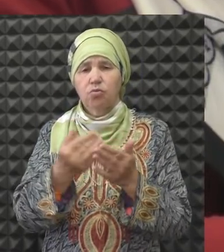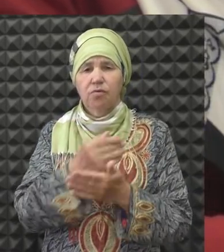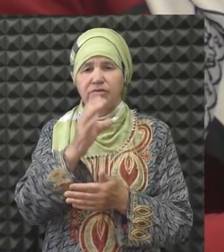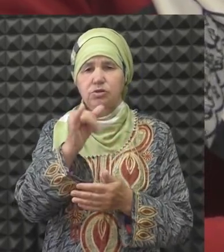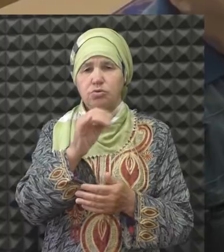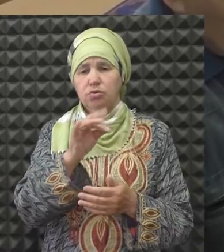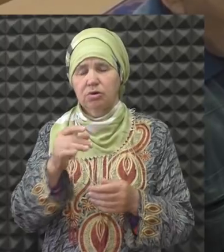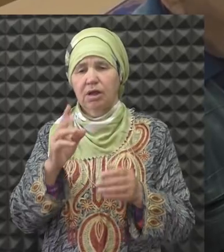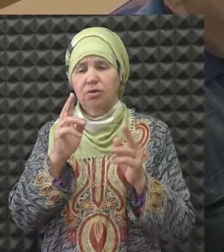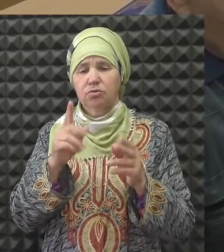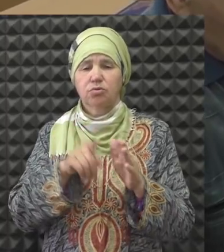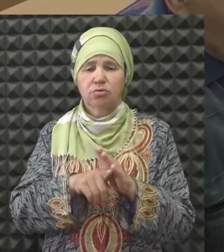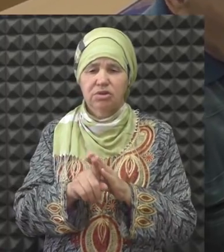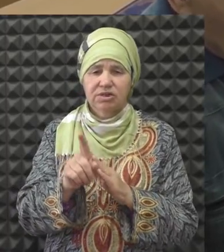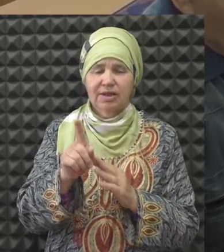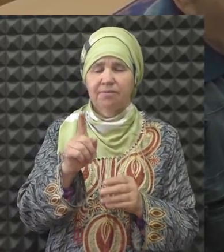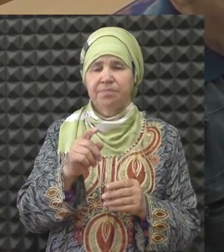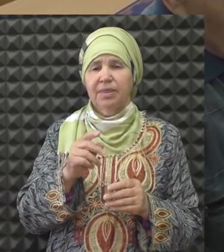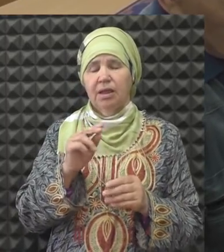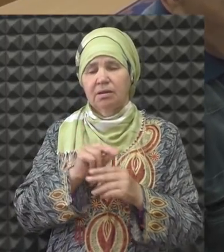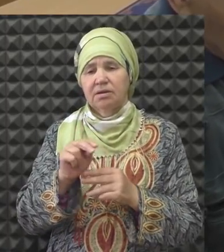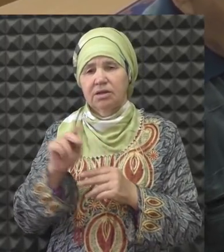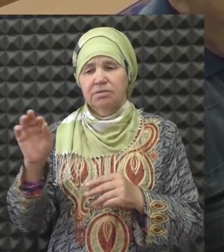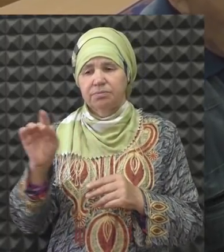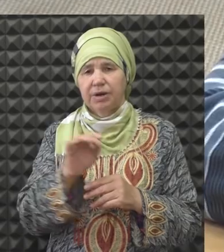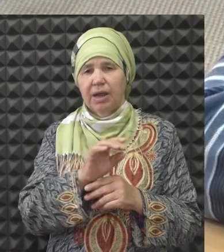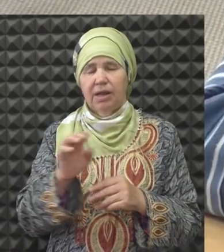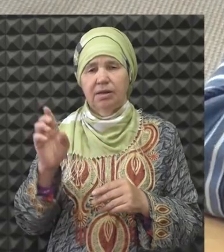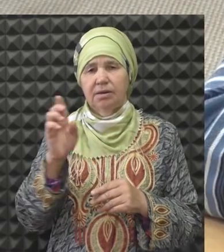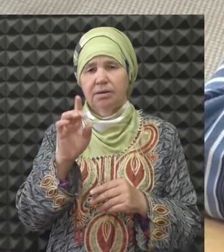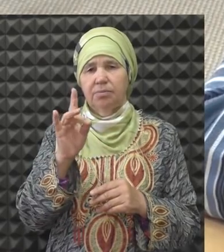учил новые суры. Но были и те, кто только начинал учиться шрифту Брайля.